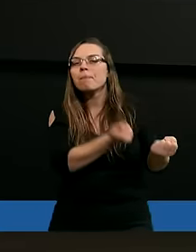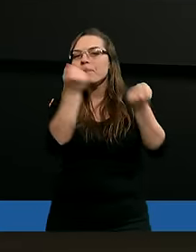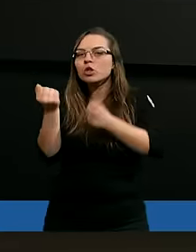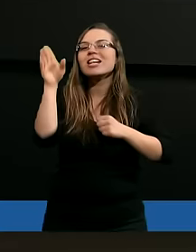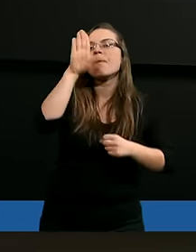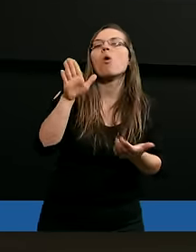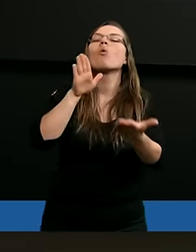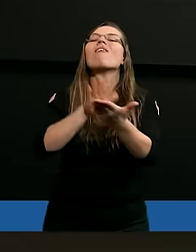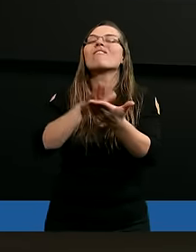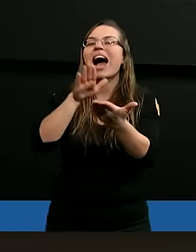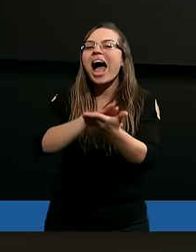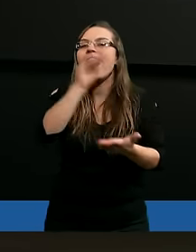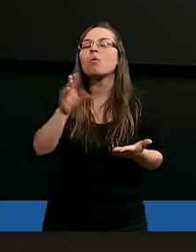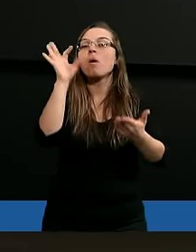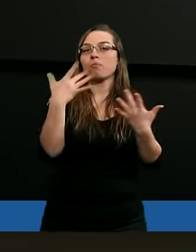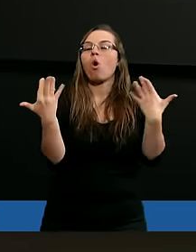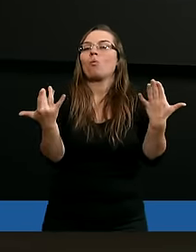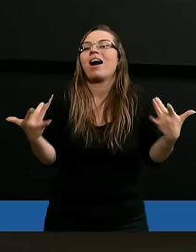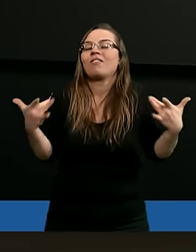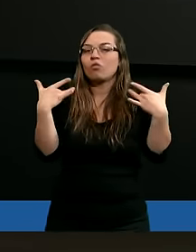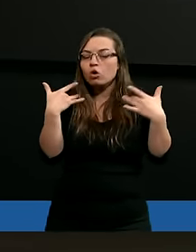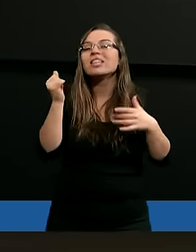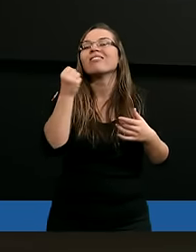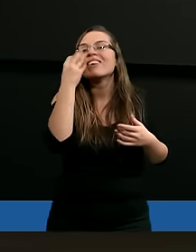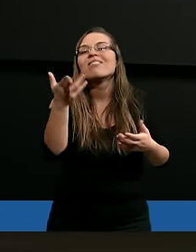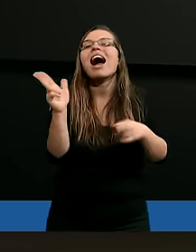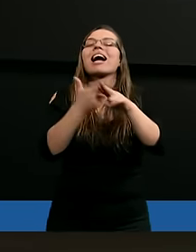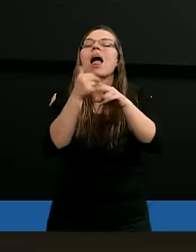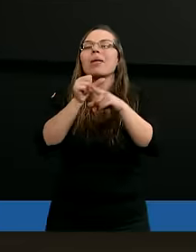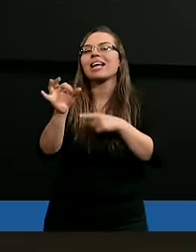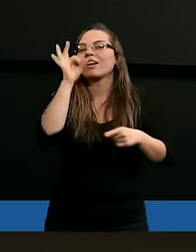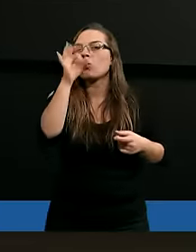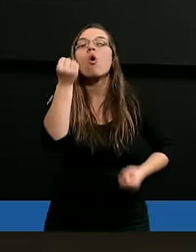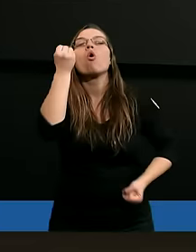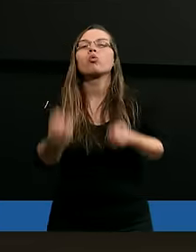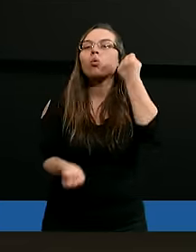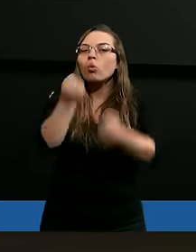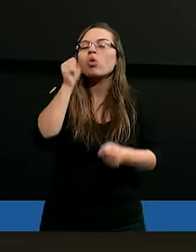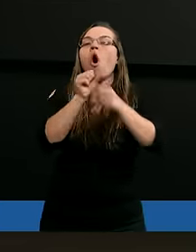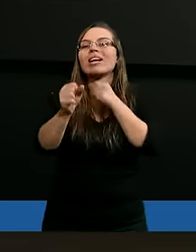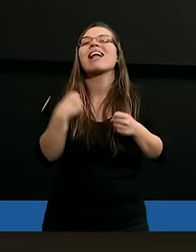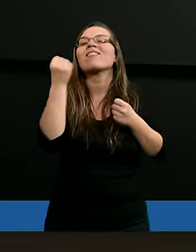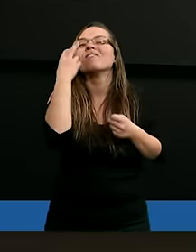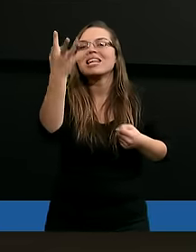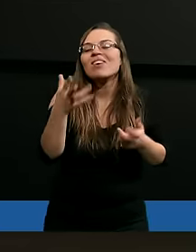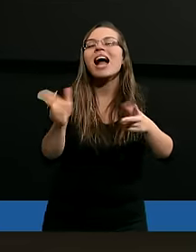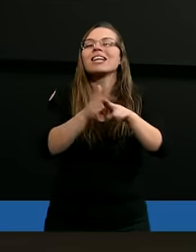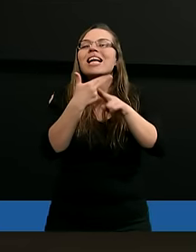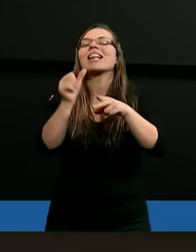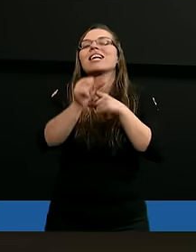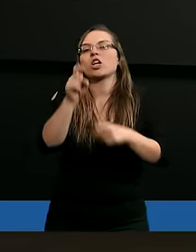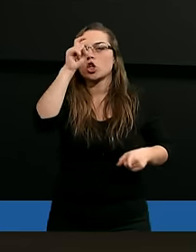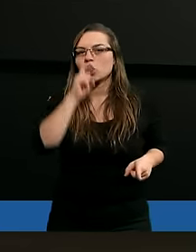chwałę. Bo łatwo jest wytrwać, kiedy jest dobrze. Trudniej jest wytrwać, kiedy jest źle.